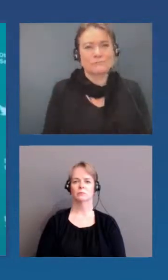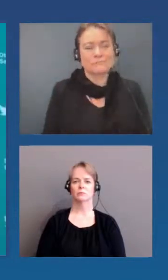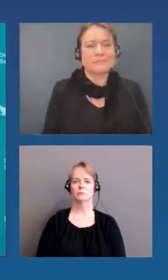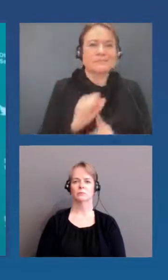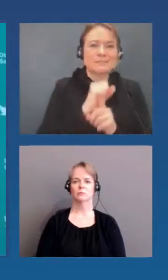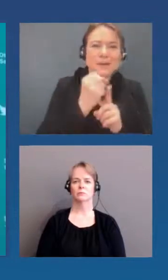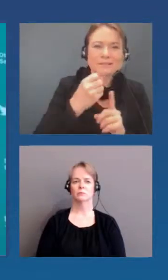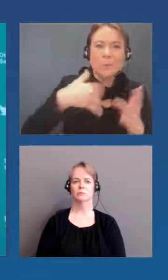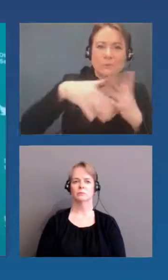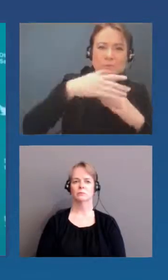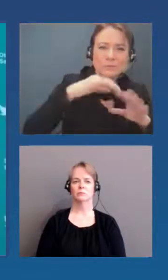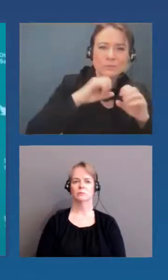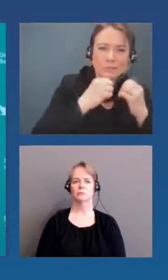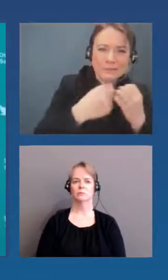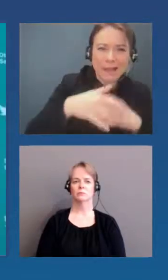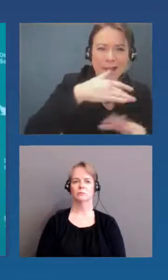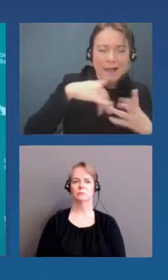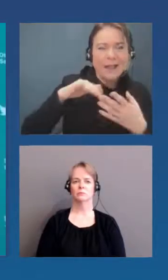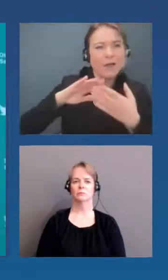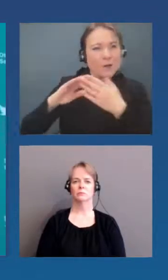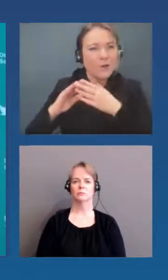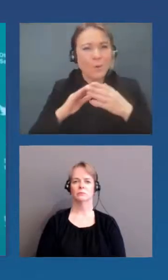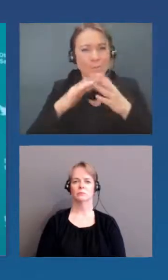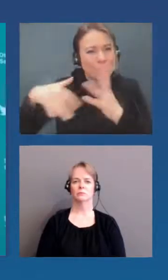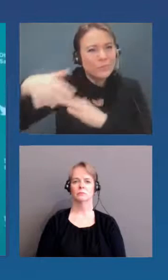les situations dans la communauté,